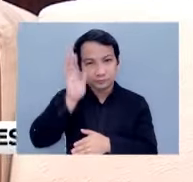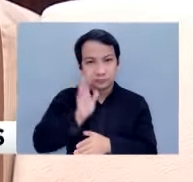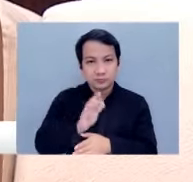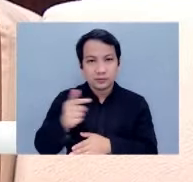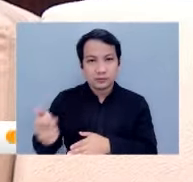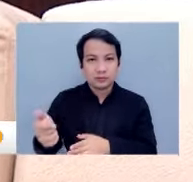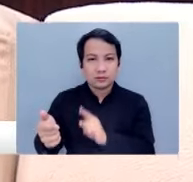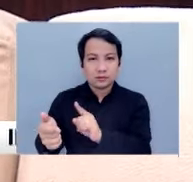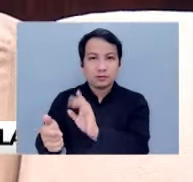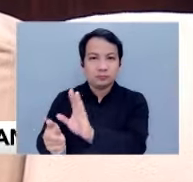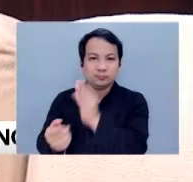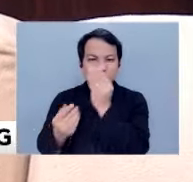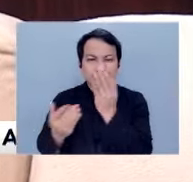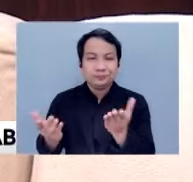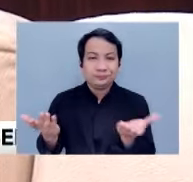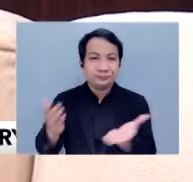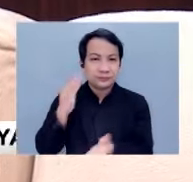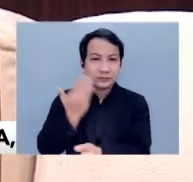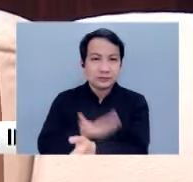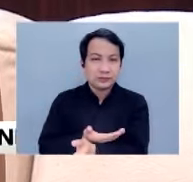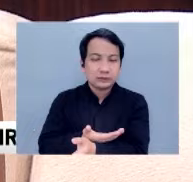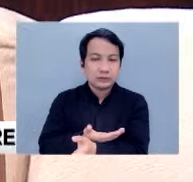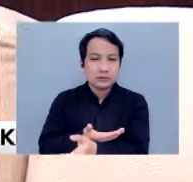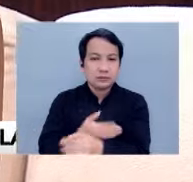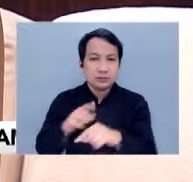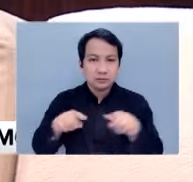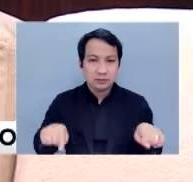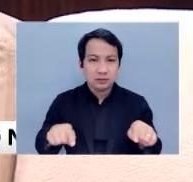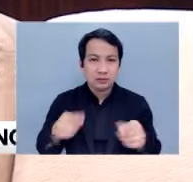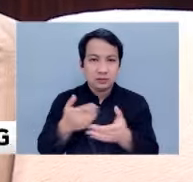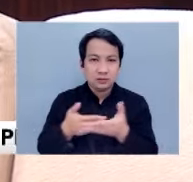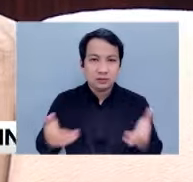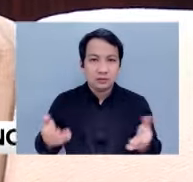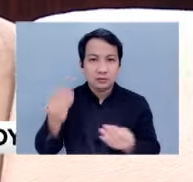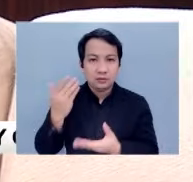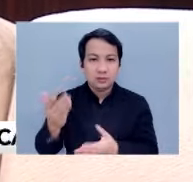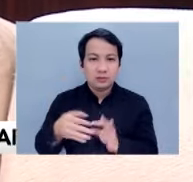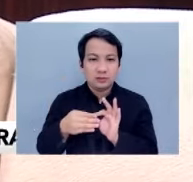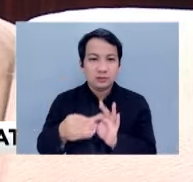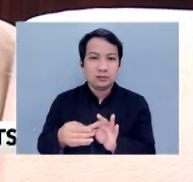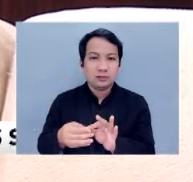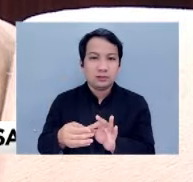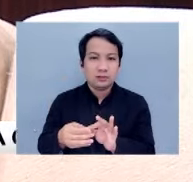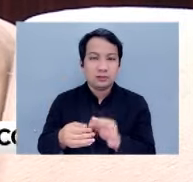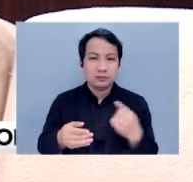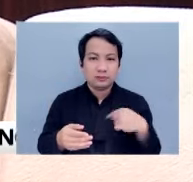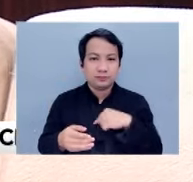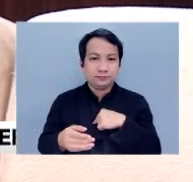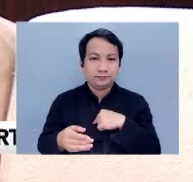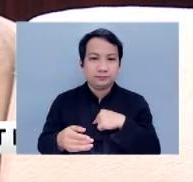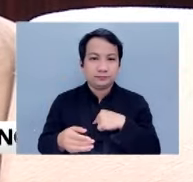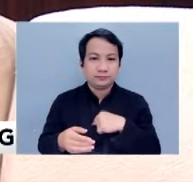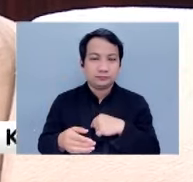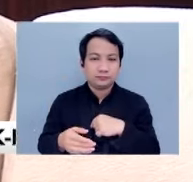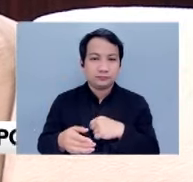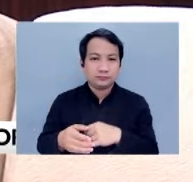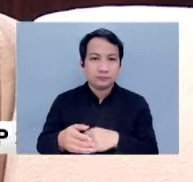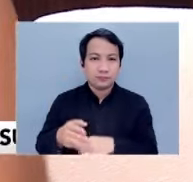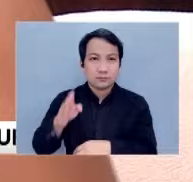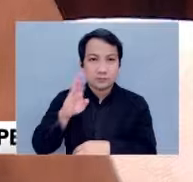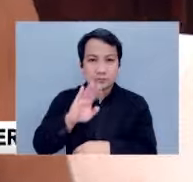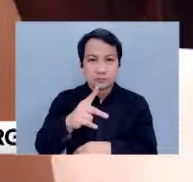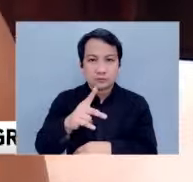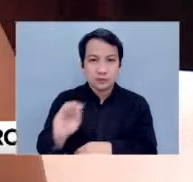kustodiya ng mga anak pati na ang mga naiwang ari-arian? Alamin ang sinasabi ng batas kasama si Attorney Buko dito sa Legal